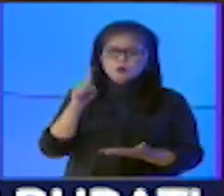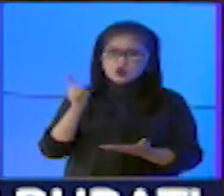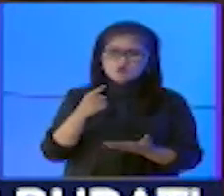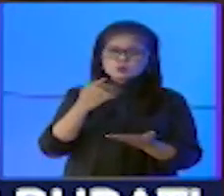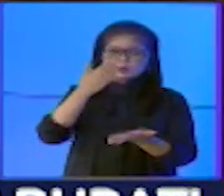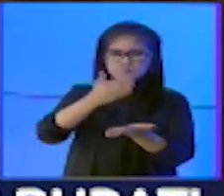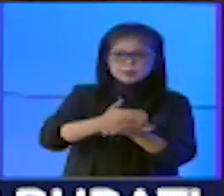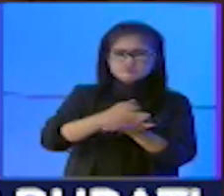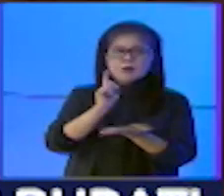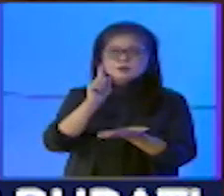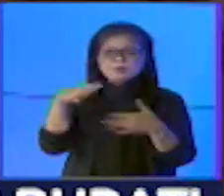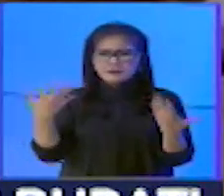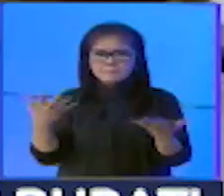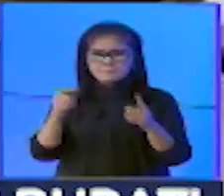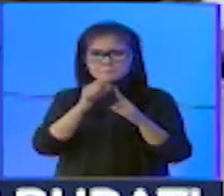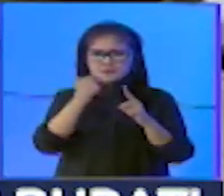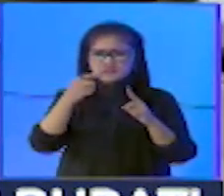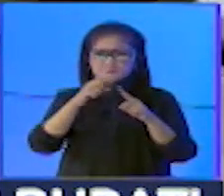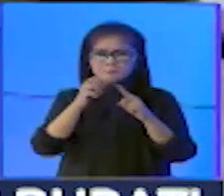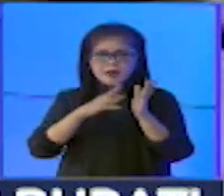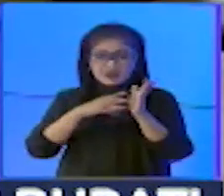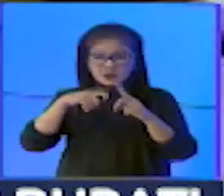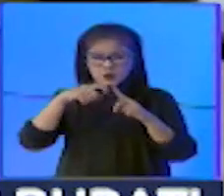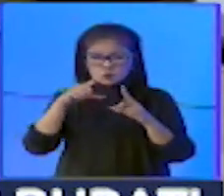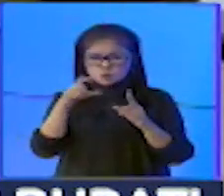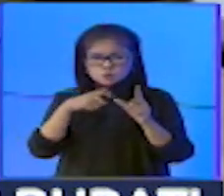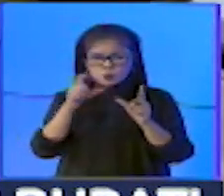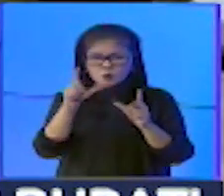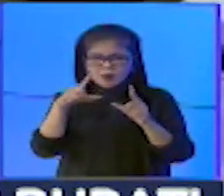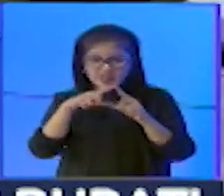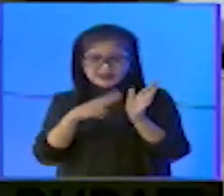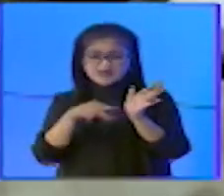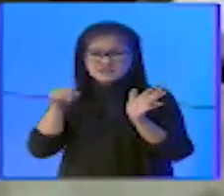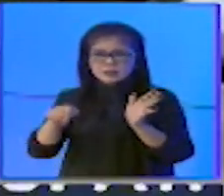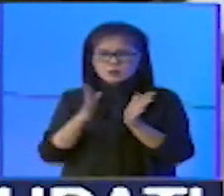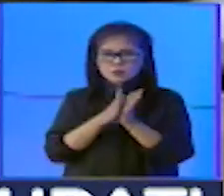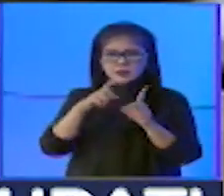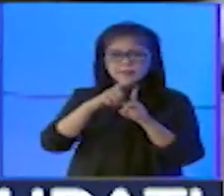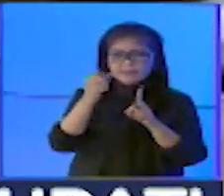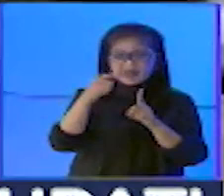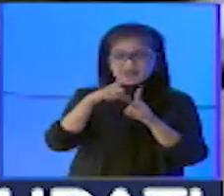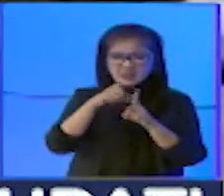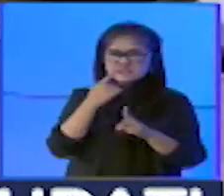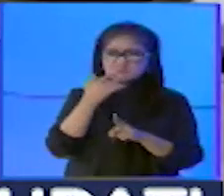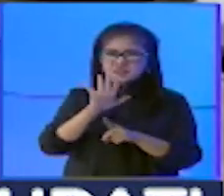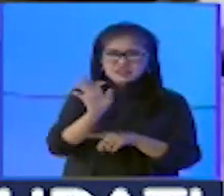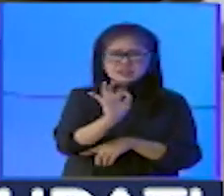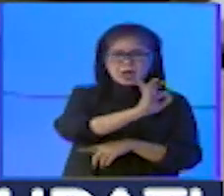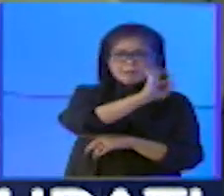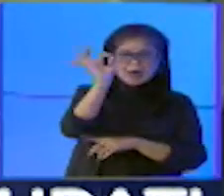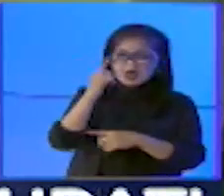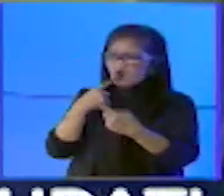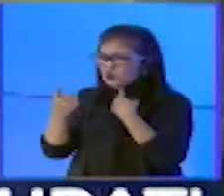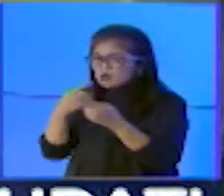untuk memakzulkan Bupati Faida. DPRD Kabupaten Jember menganggap Bupati Faida tidak pernah berkoordinasi dengan DPRD dalam menjalankan